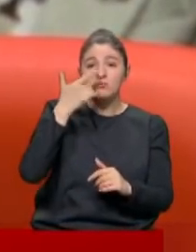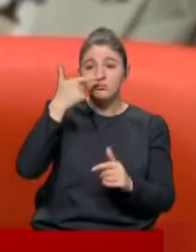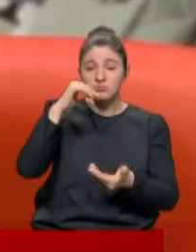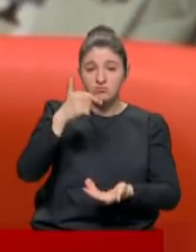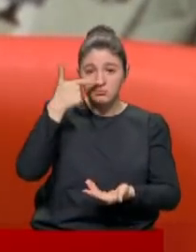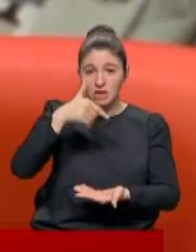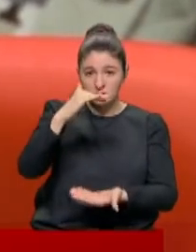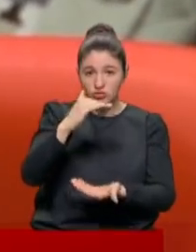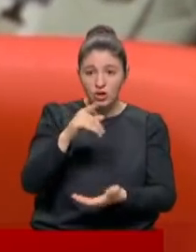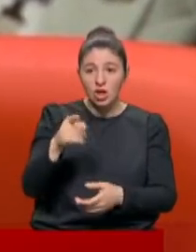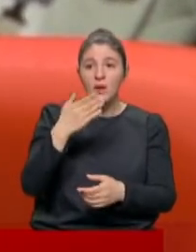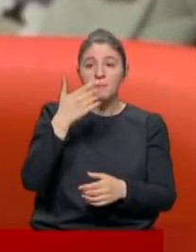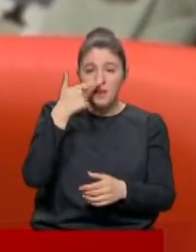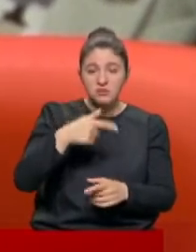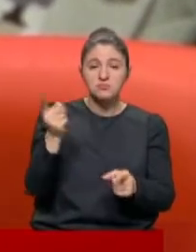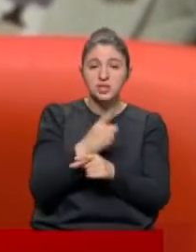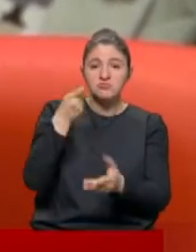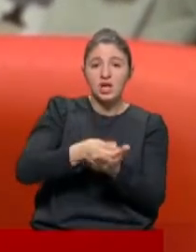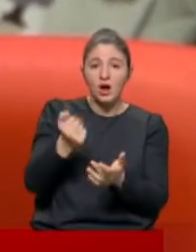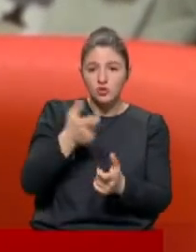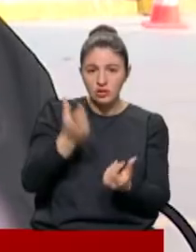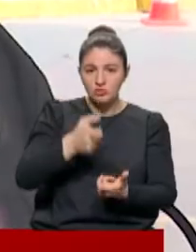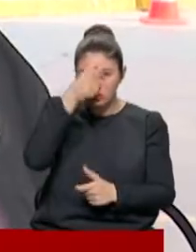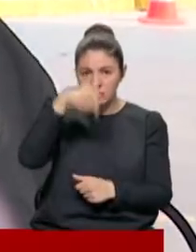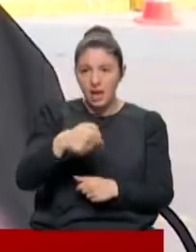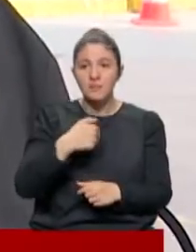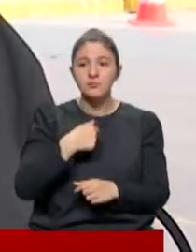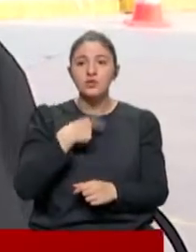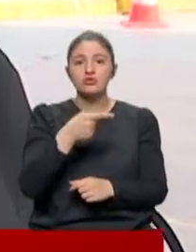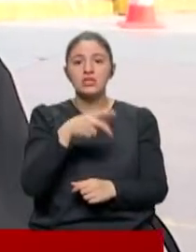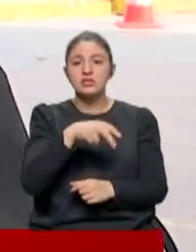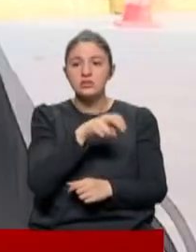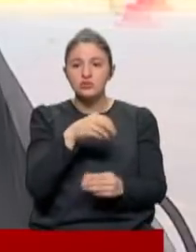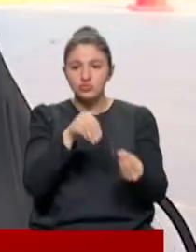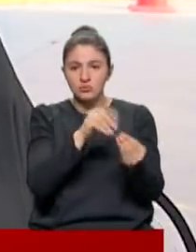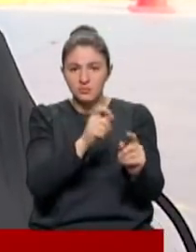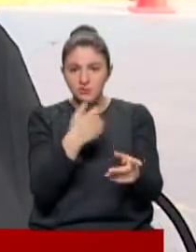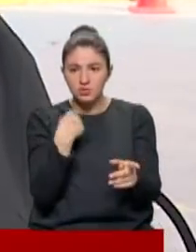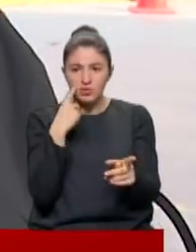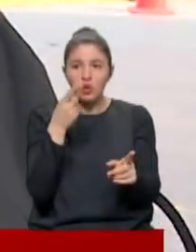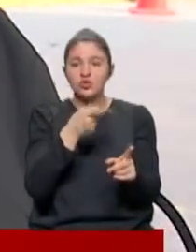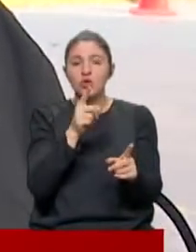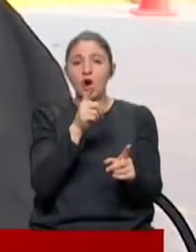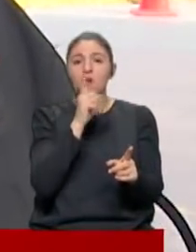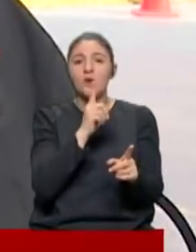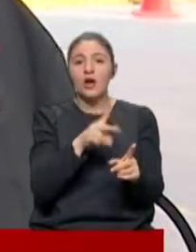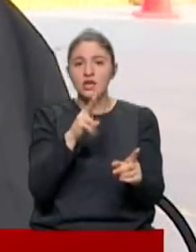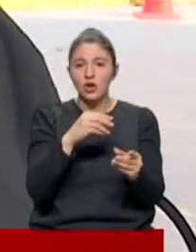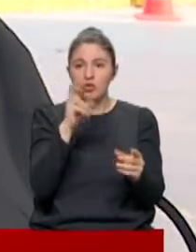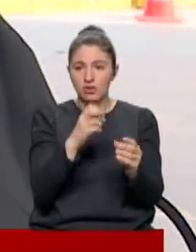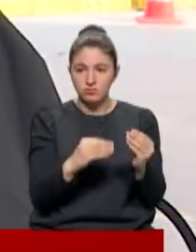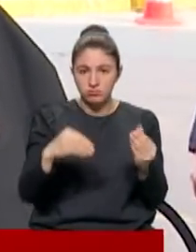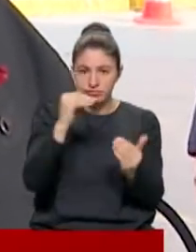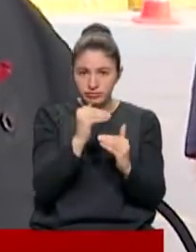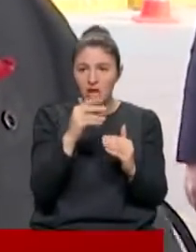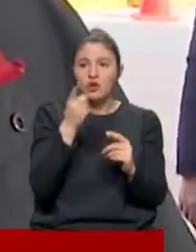doğal benzin ve mazotun satın alınabildiği ülke Türkiye. %8 yükseldi, biz bunu takip ediyoruz. Tekrar 117 dolara çıktı, 111